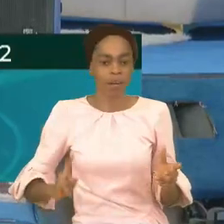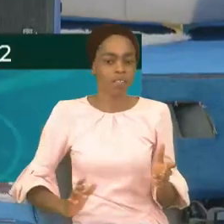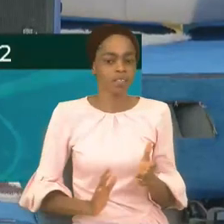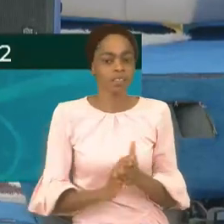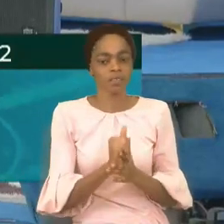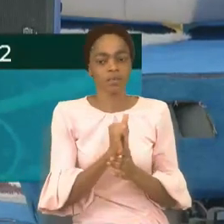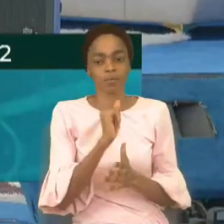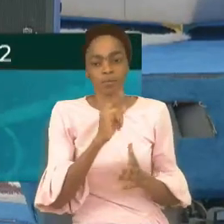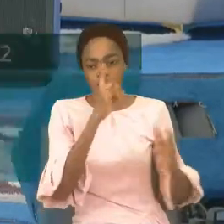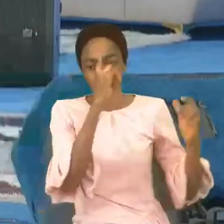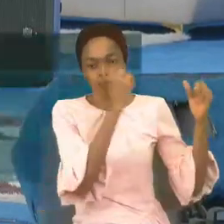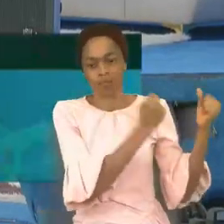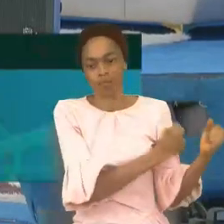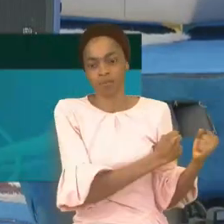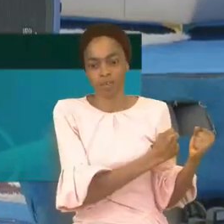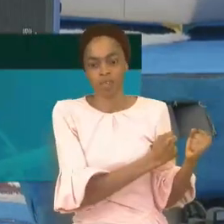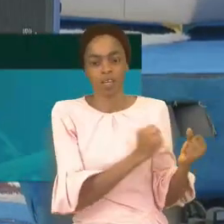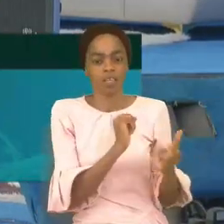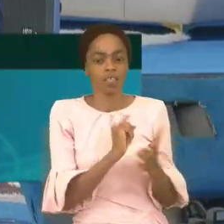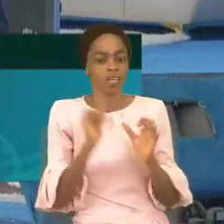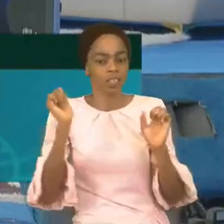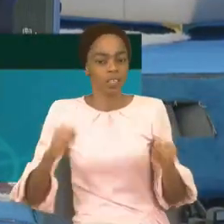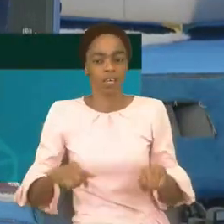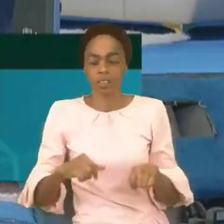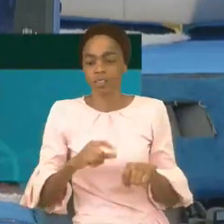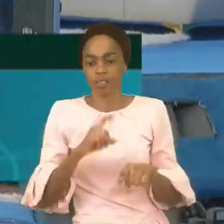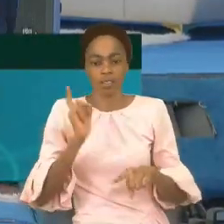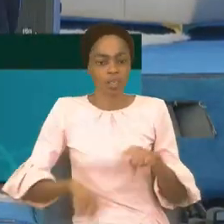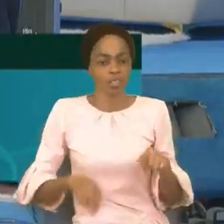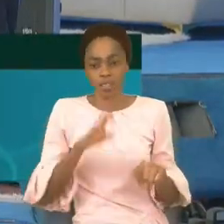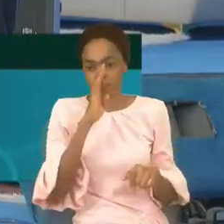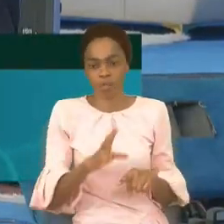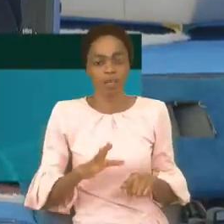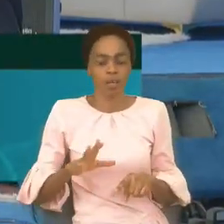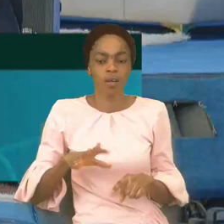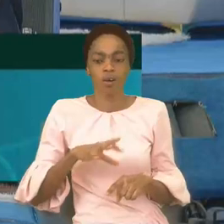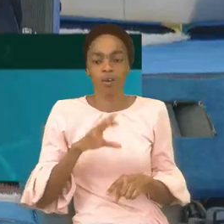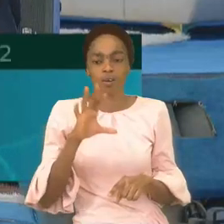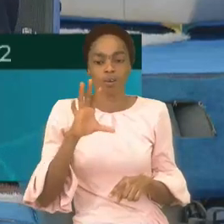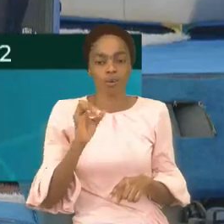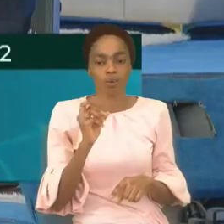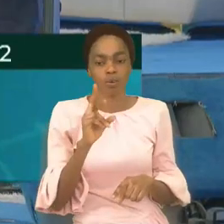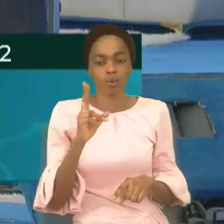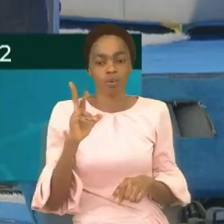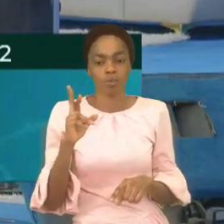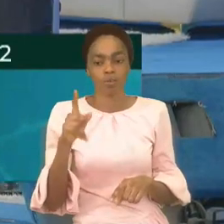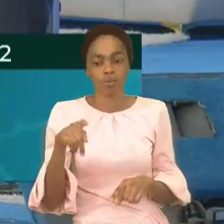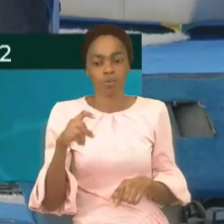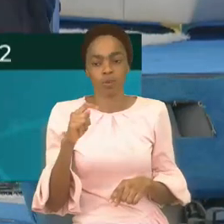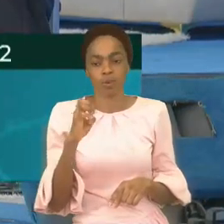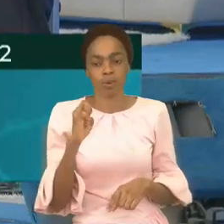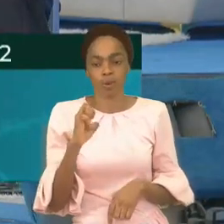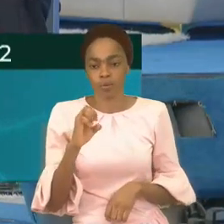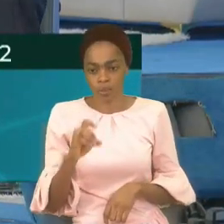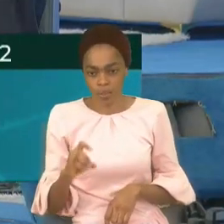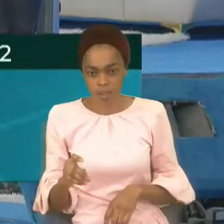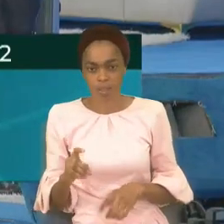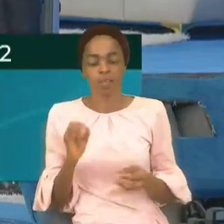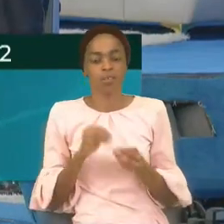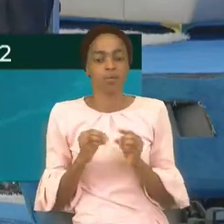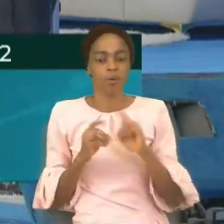contraignante, qui ne peut être corrompue. Premier élément, c'est la foi courageuse, qui ne